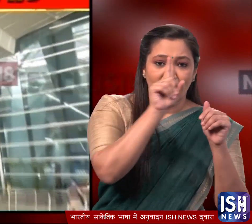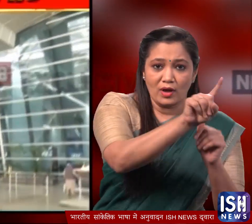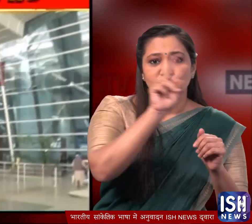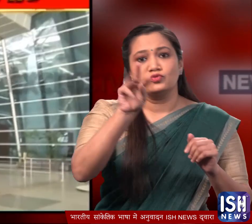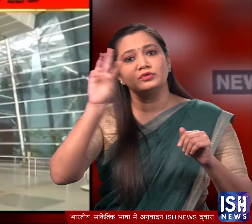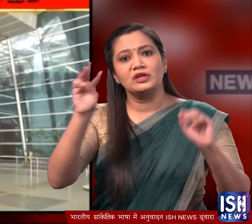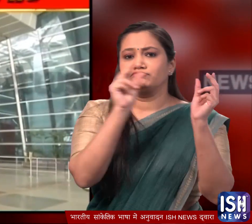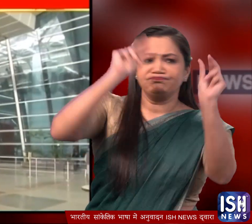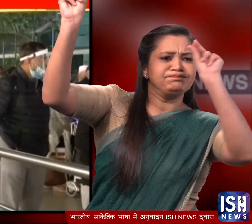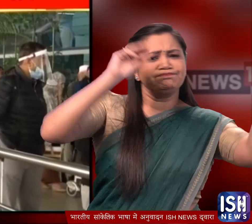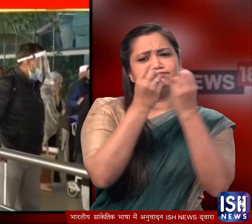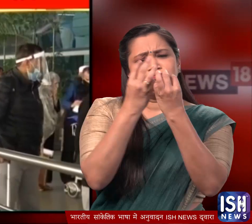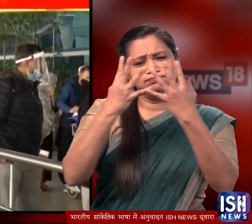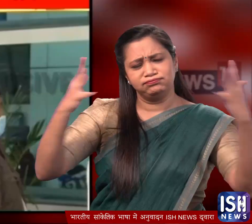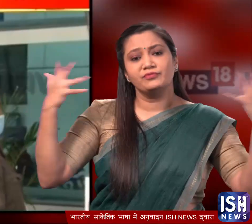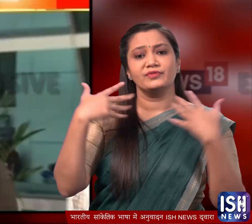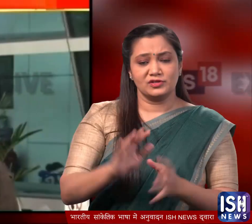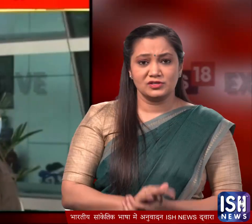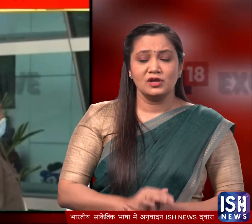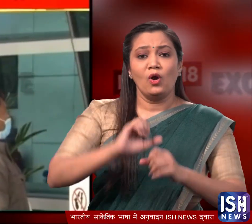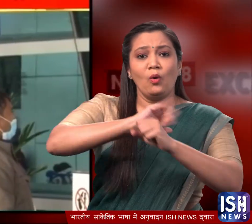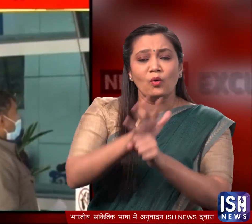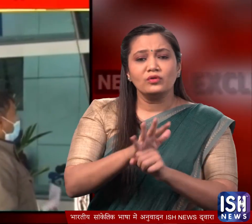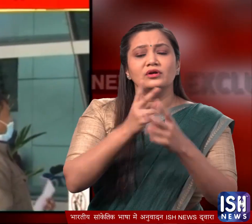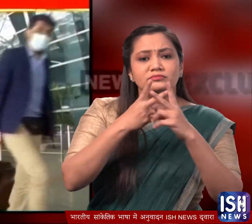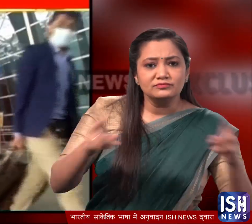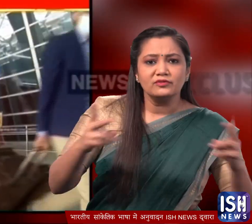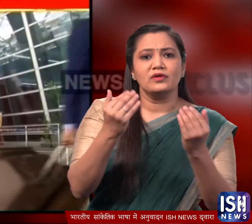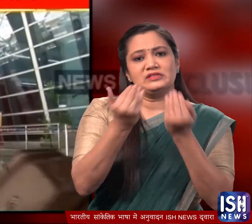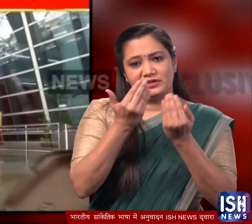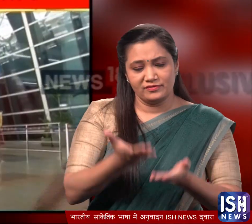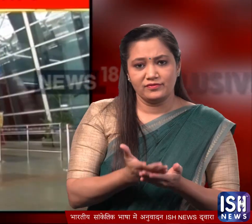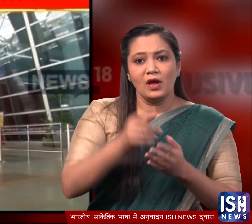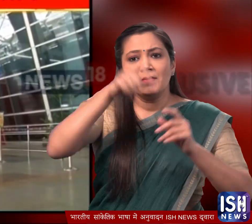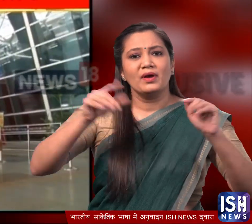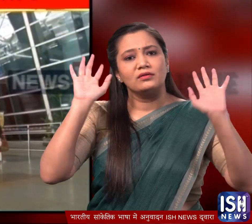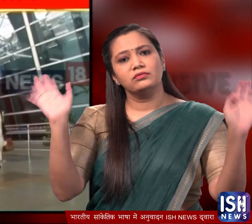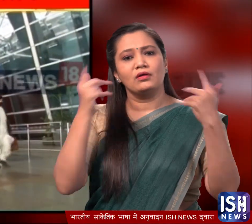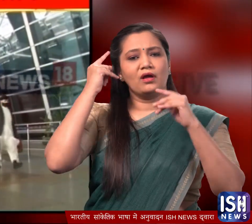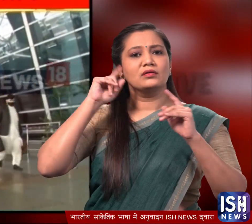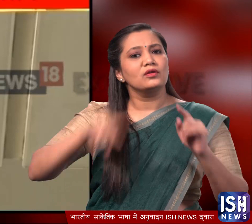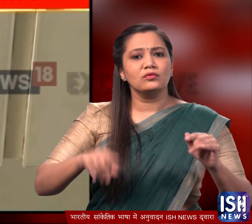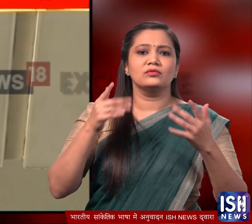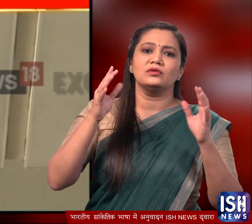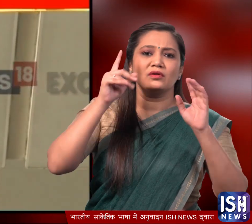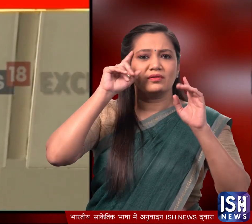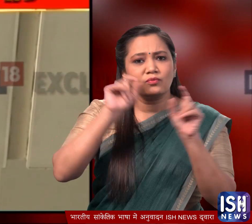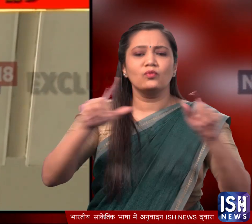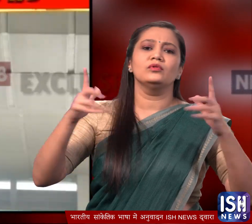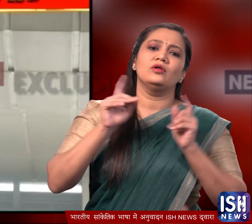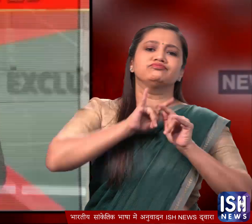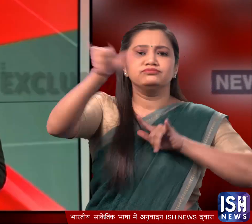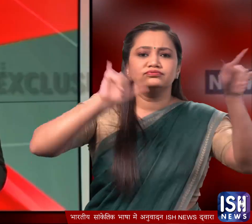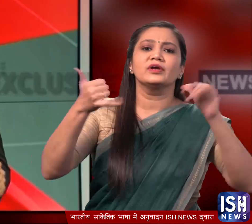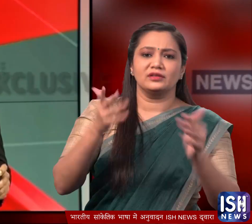टर्मिनल 1, 2 और 3 पर चारों तरफ लगाए गए हैं ताकि कोरोना जैसी खतरनाक बीमारी की रोकथाम में मदद मिले और लोग बेखौफ होकर यात्रा कर